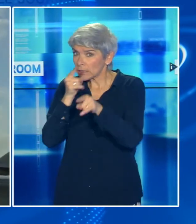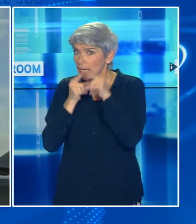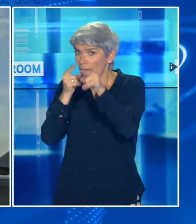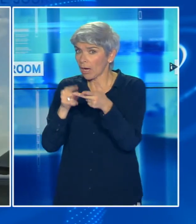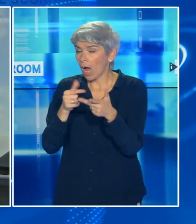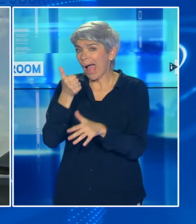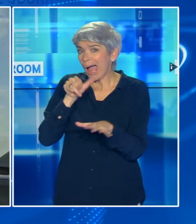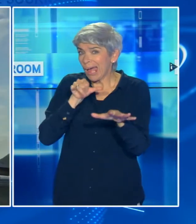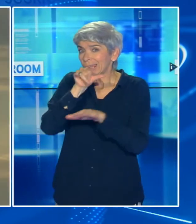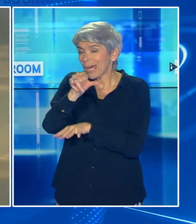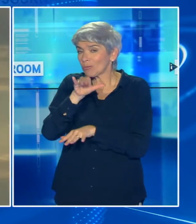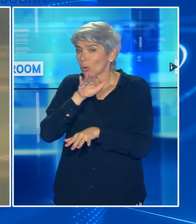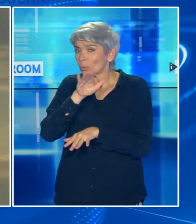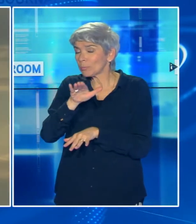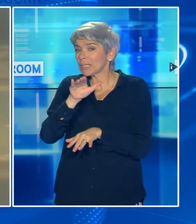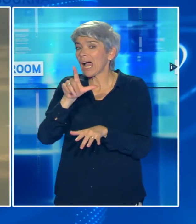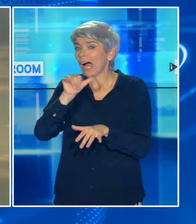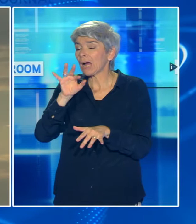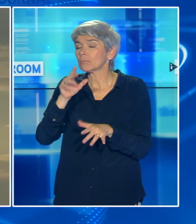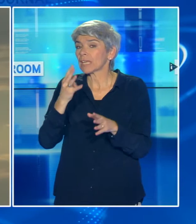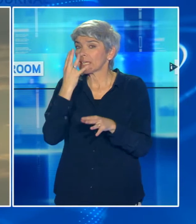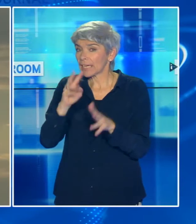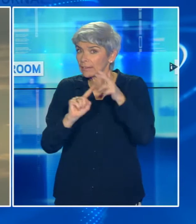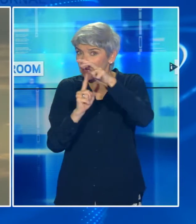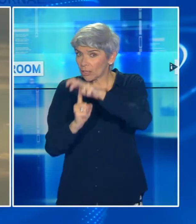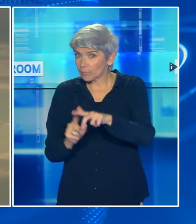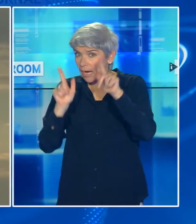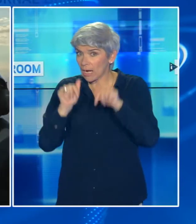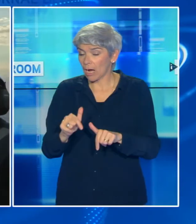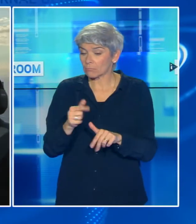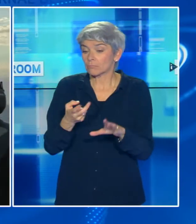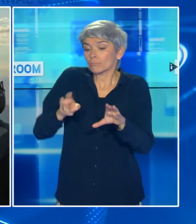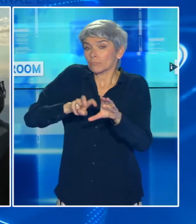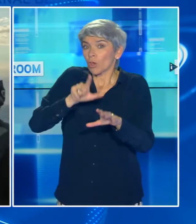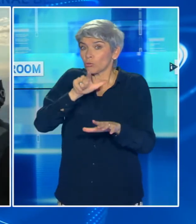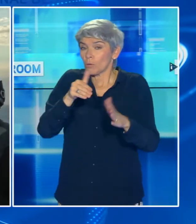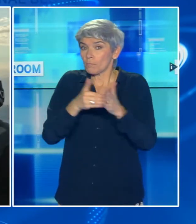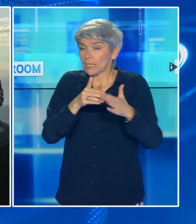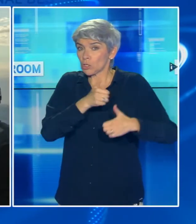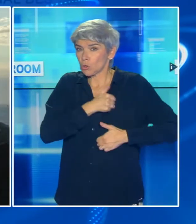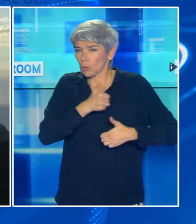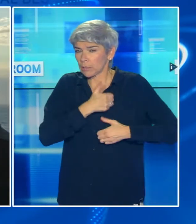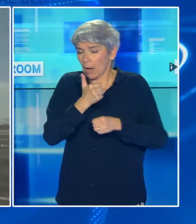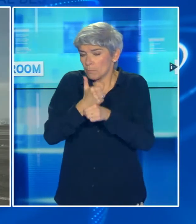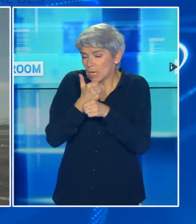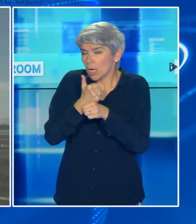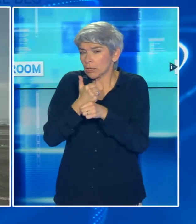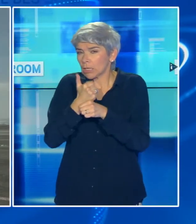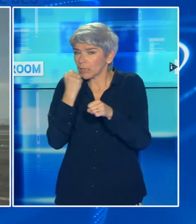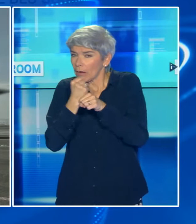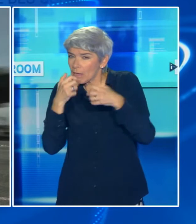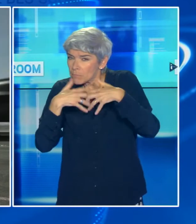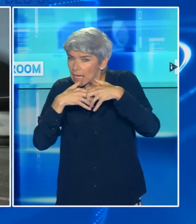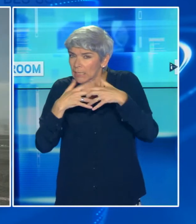un avion de patrouille maritime Atlantique 2 et 4 hélicoptères. À bord, 2000 soldats, pilotes et mécaniciens.